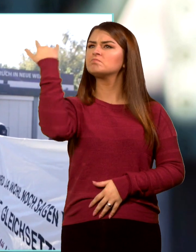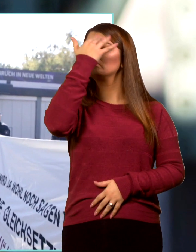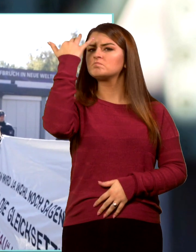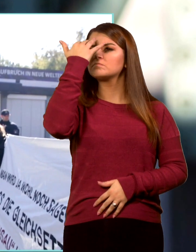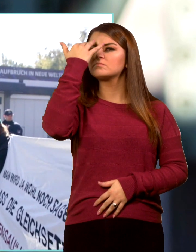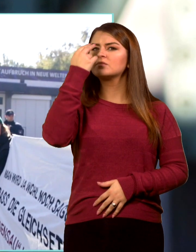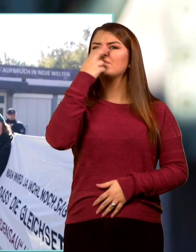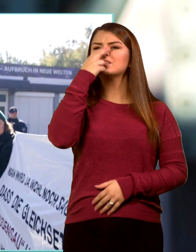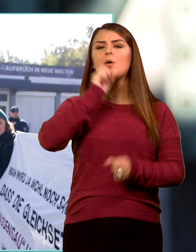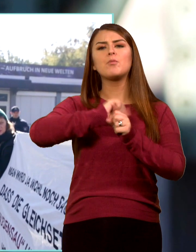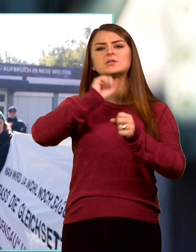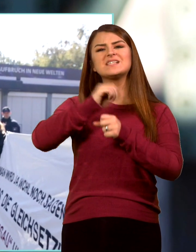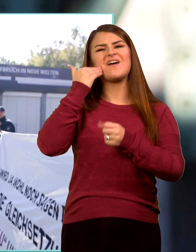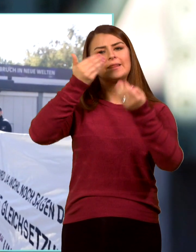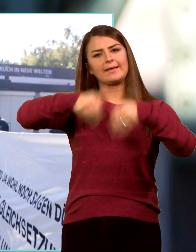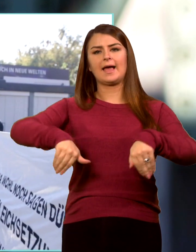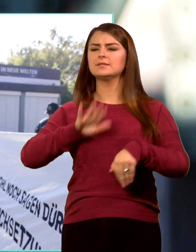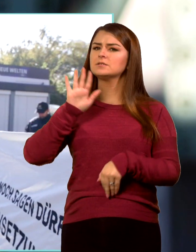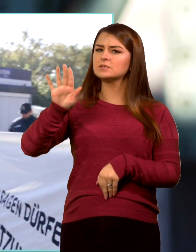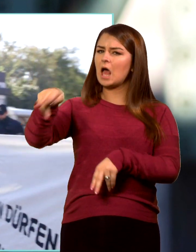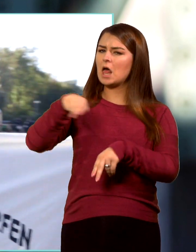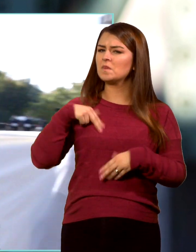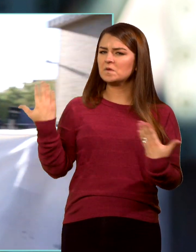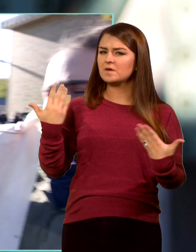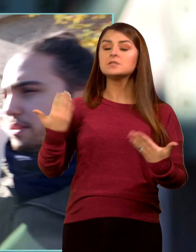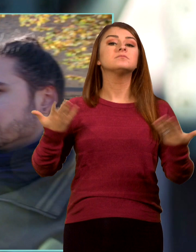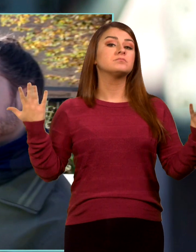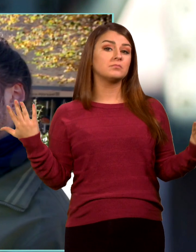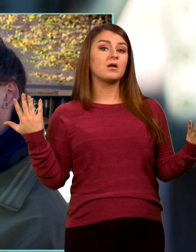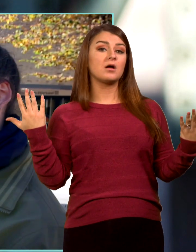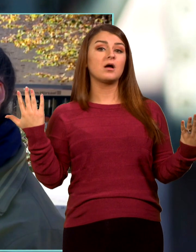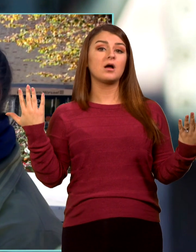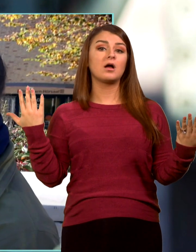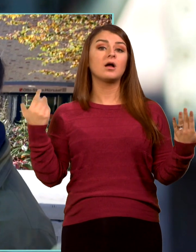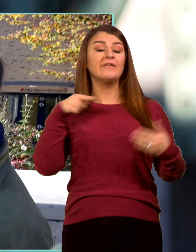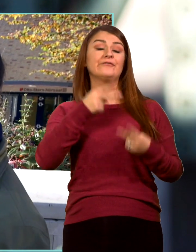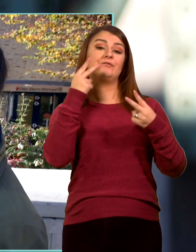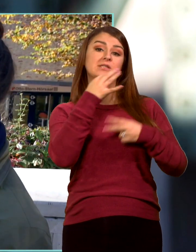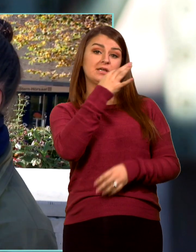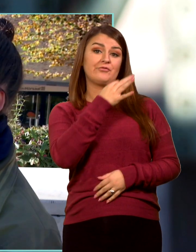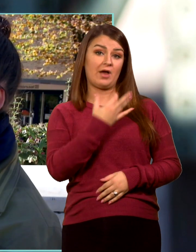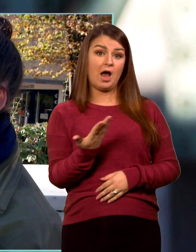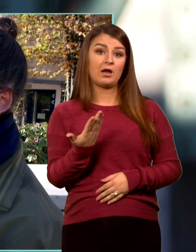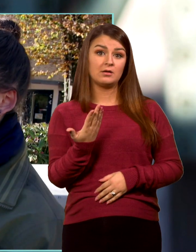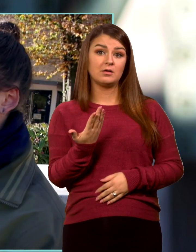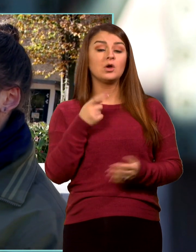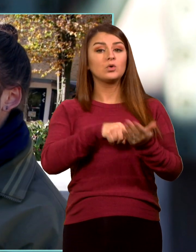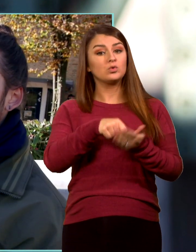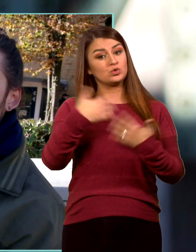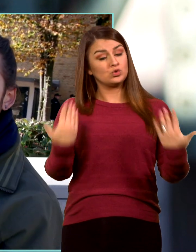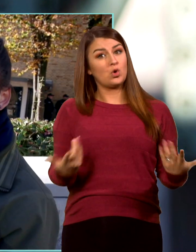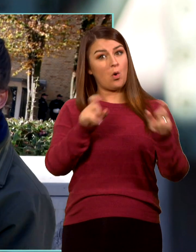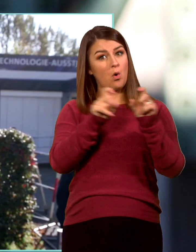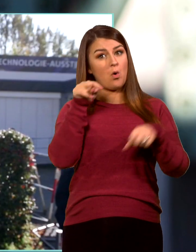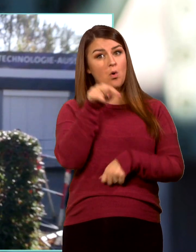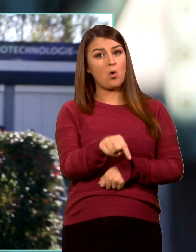weit darf Protest gehen? Ja, was würdest du auf die Frage antworten? Auf jeden Fall eine wichtige Frage. Ich denke, das ist auch eine Sache, die